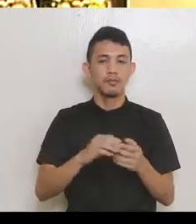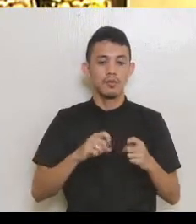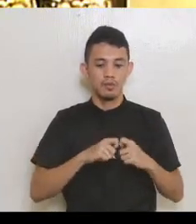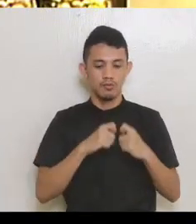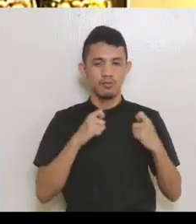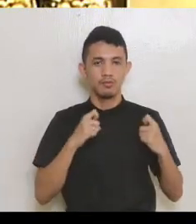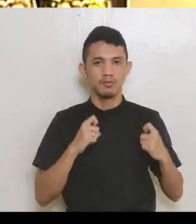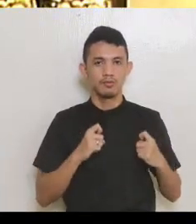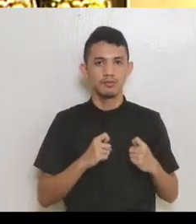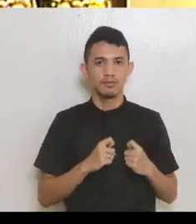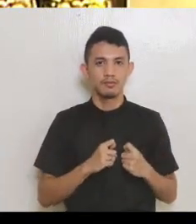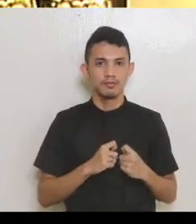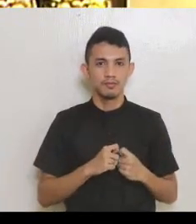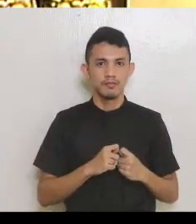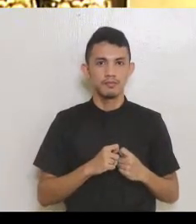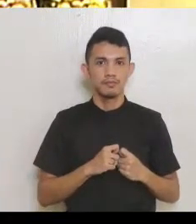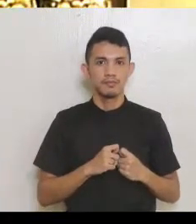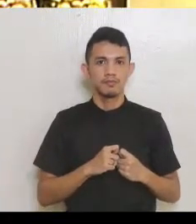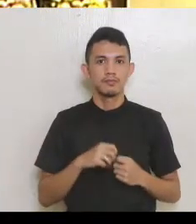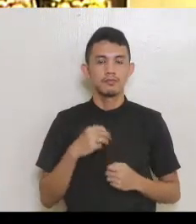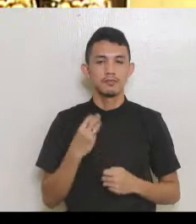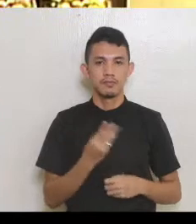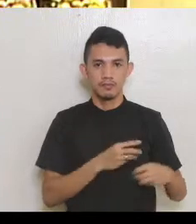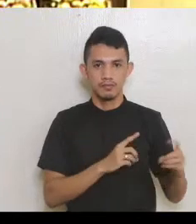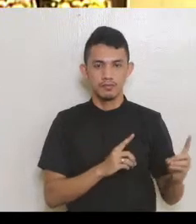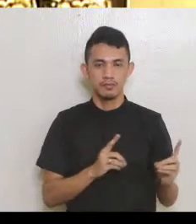kasalanan nga nahimo.